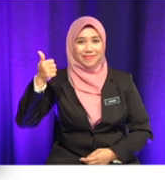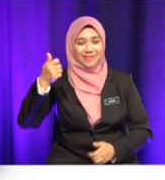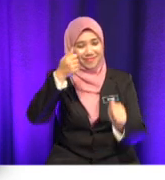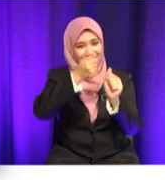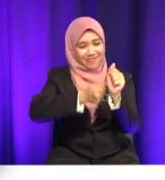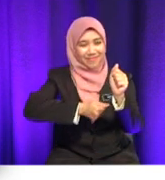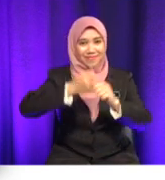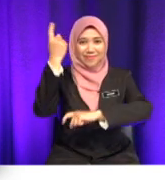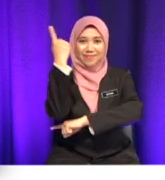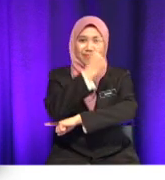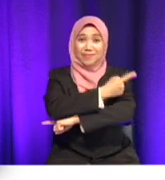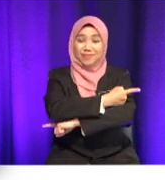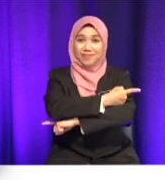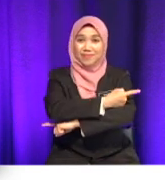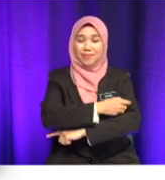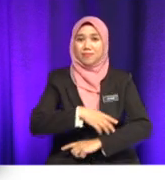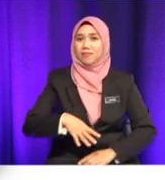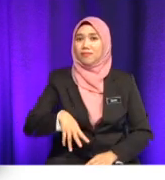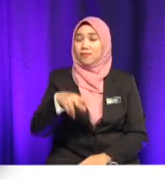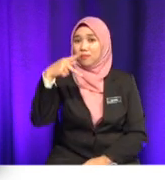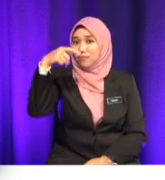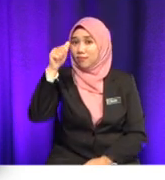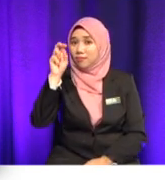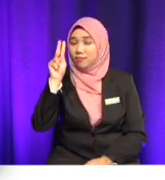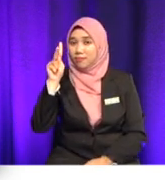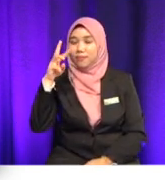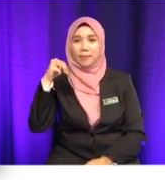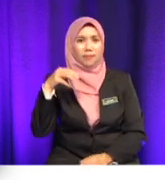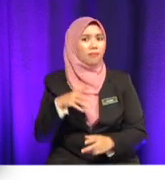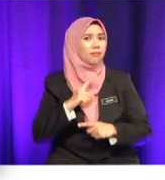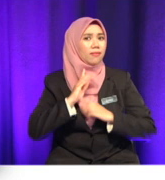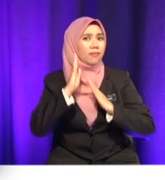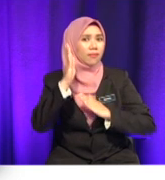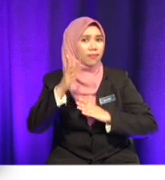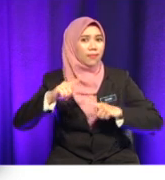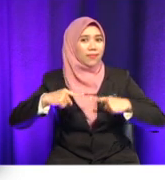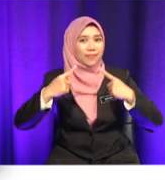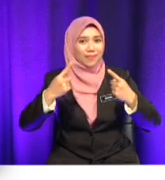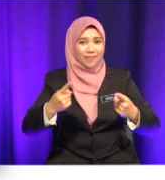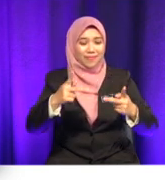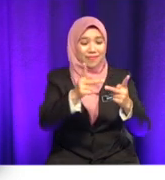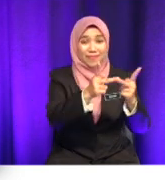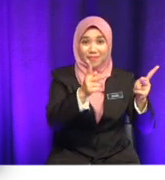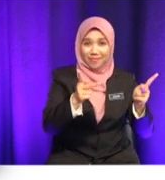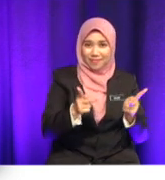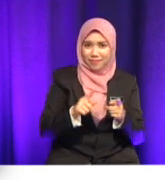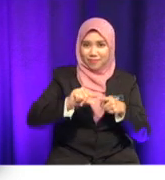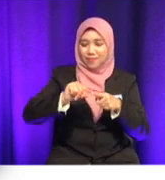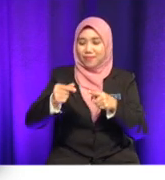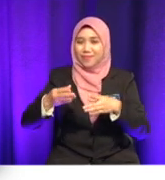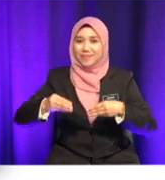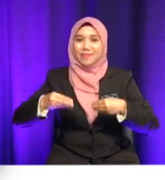setiap hari pak Majid akan ke kolam udangnya Pak Majid memberikan